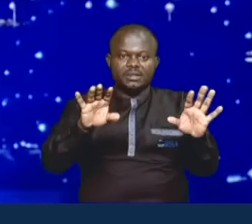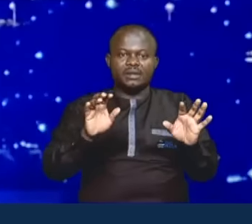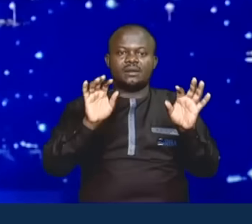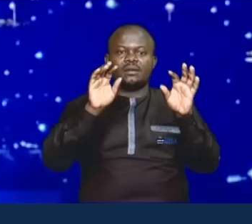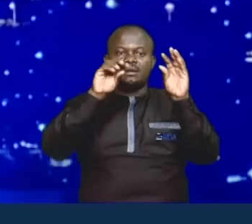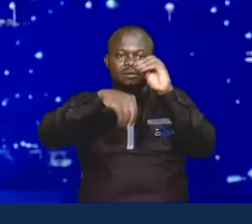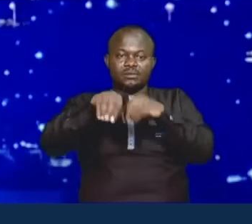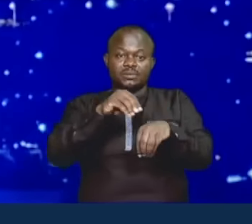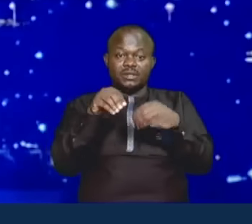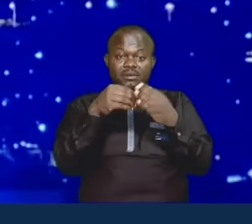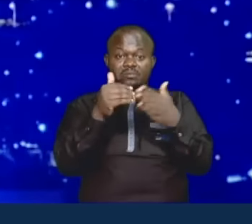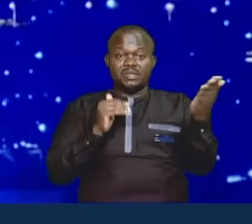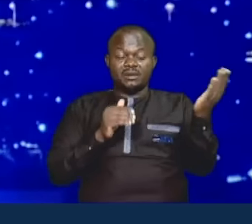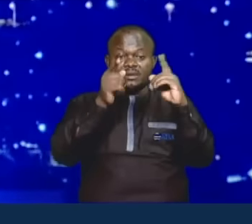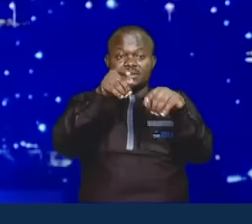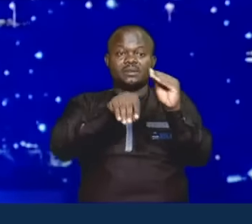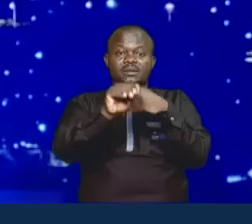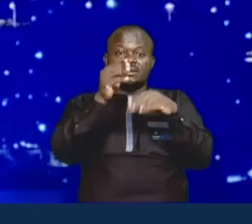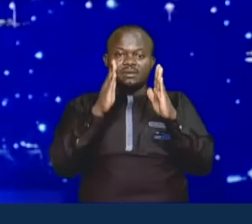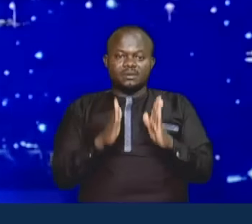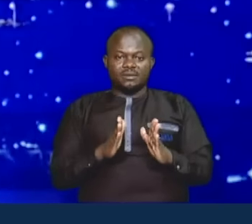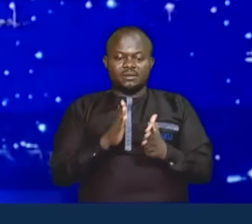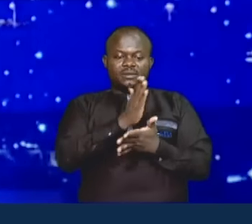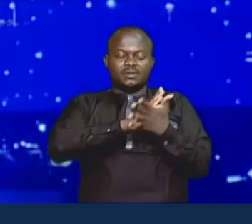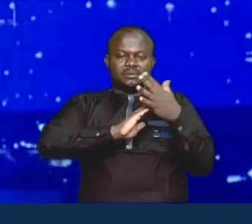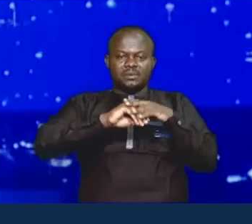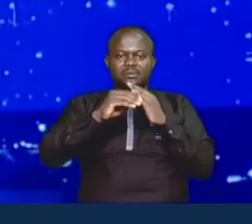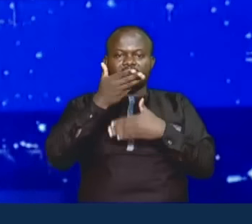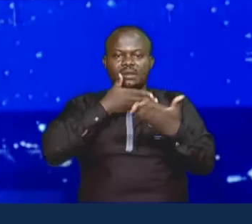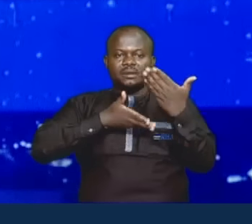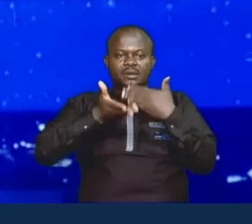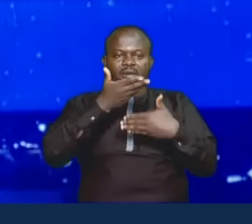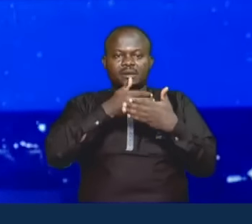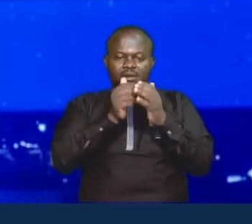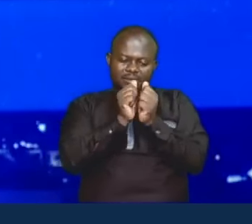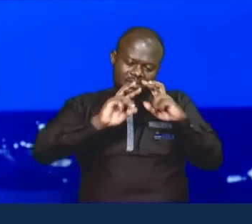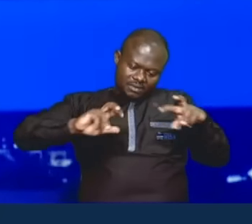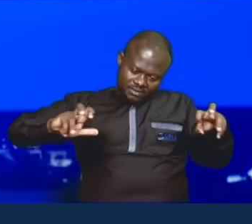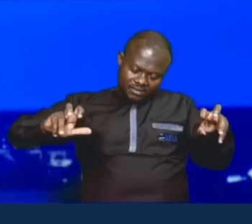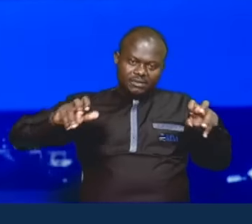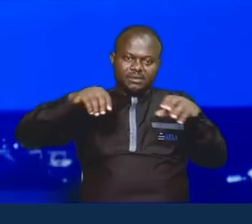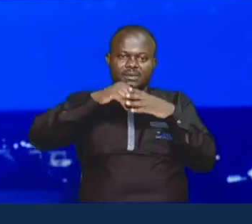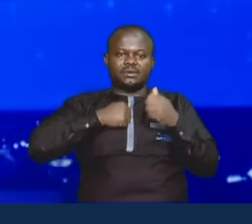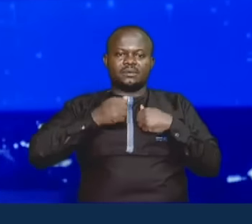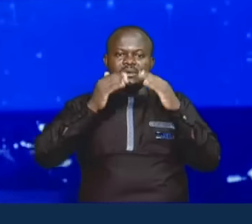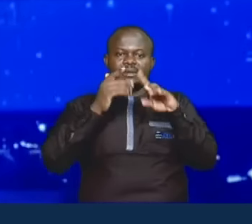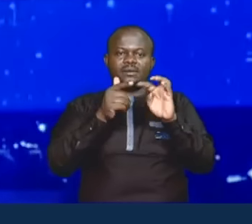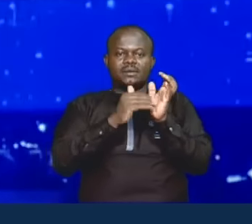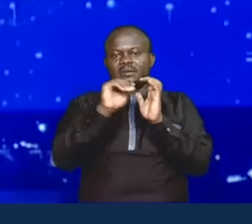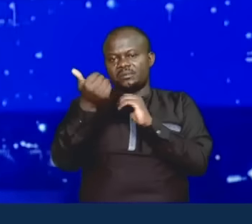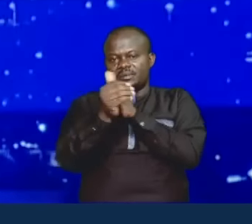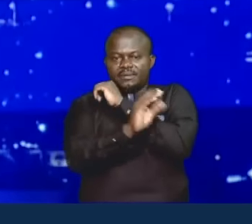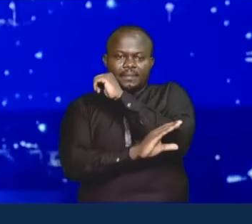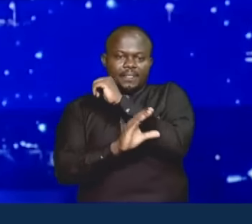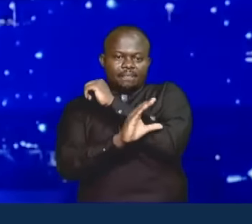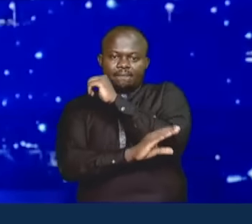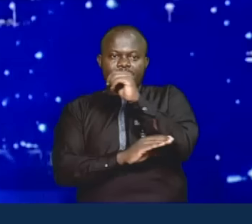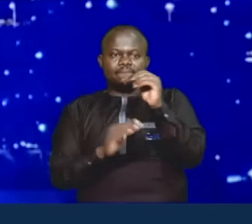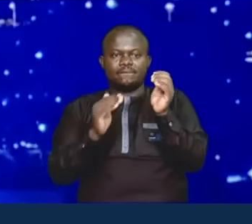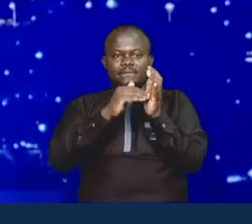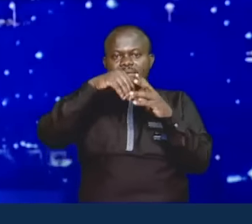ry'umusaruro utakara mbere yo kugezwa ku isoko, ni bimwe mu birimo kuganirwaho n'abashakashatsi ba hano mu Rwanda ndetse no hanze yarwo bari mu